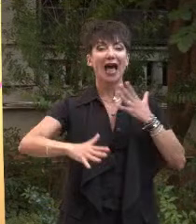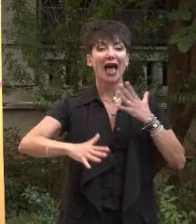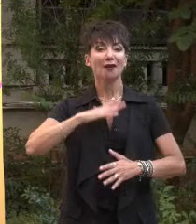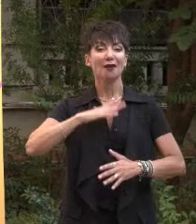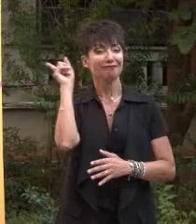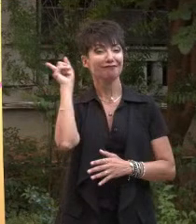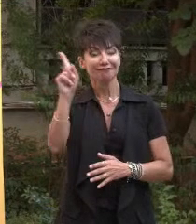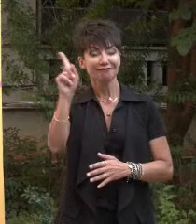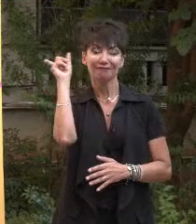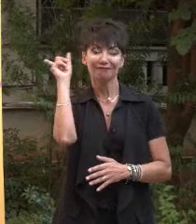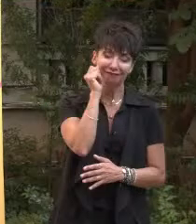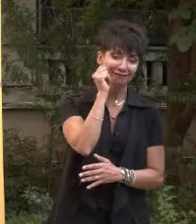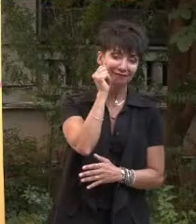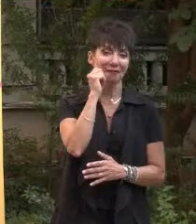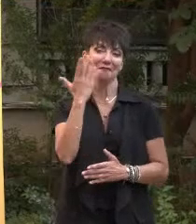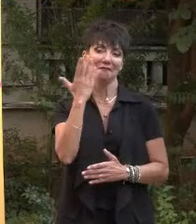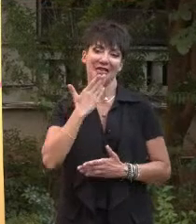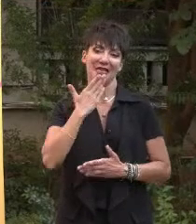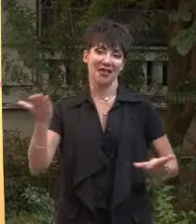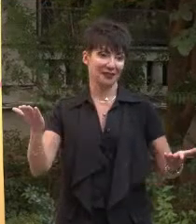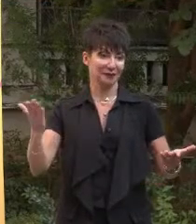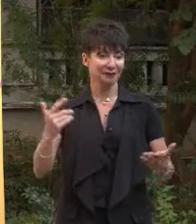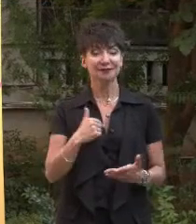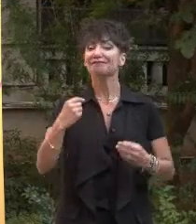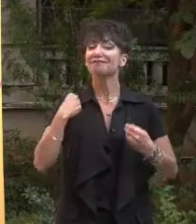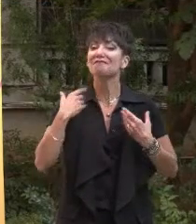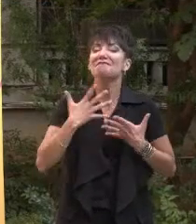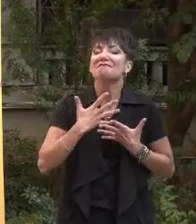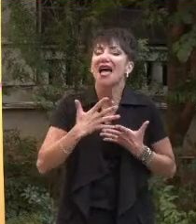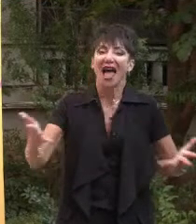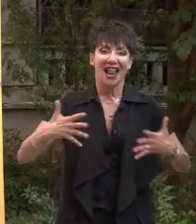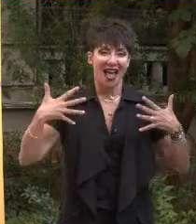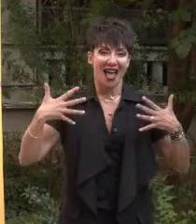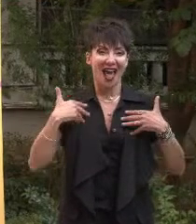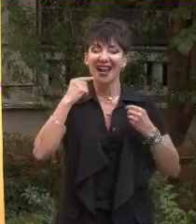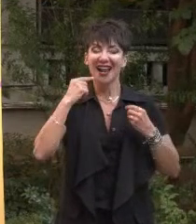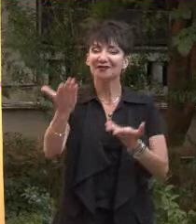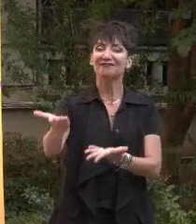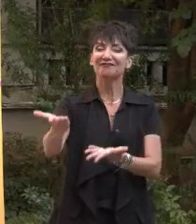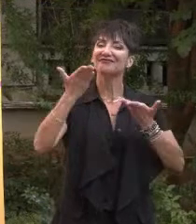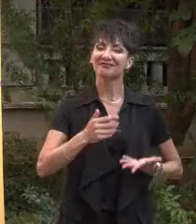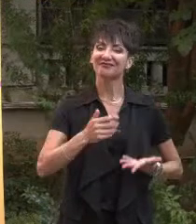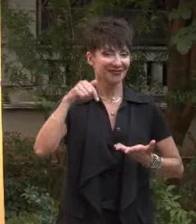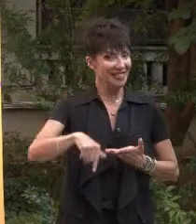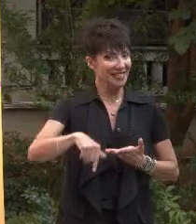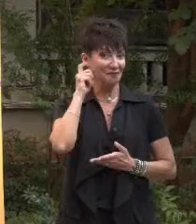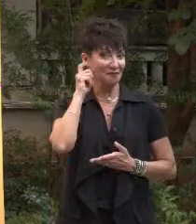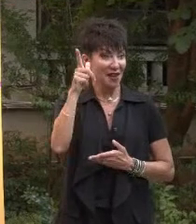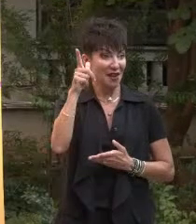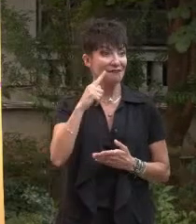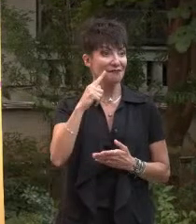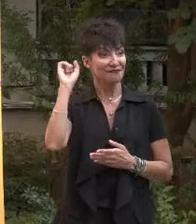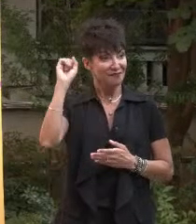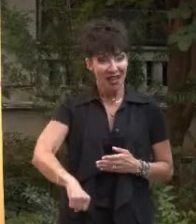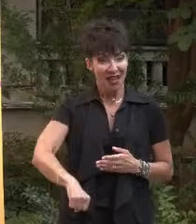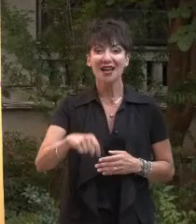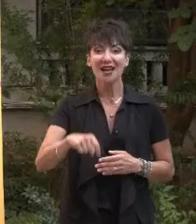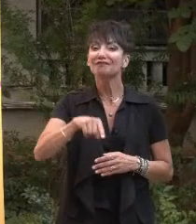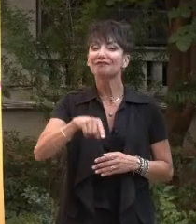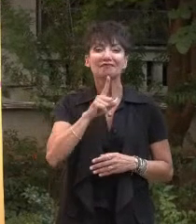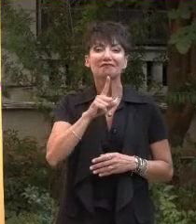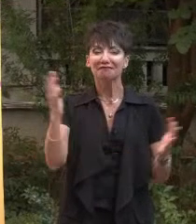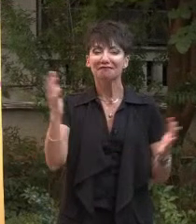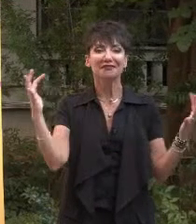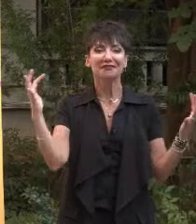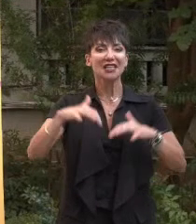αγαπητοί μαθητές και μαθήτριες. Με ιδιαίτερη χαρά σας καλωσορίζω στη σημερινή εκδήλωση. Συγκεντρωθήκαμε σήμερα εδώ για να